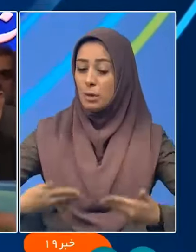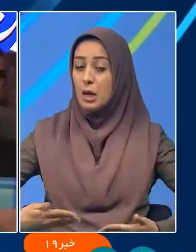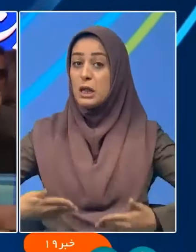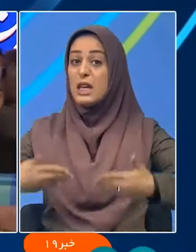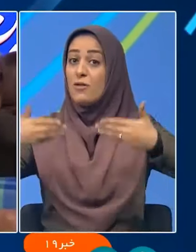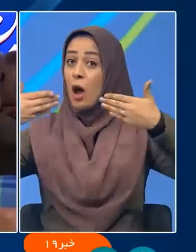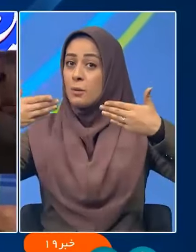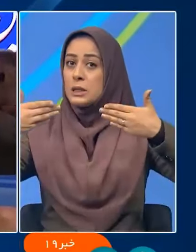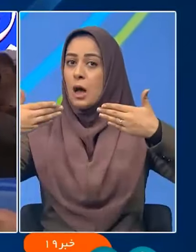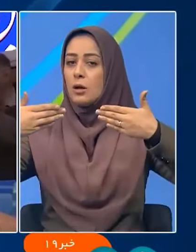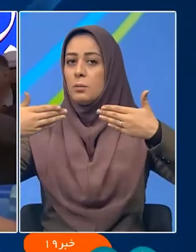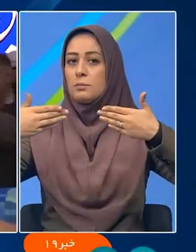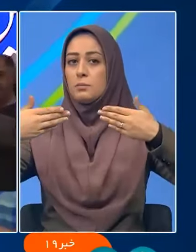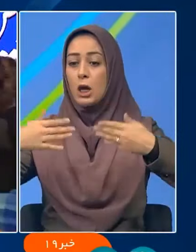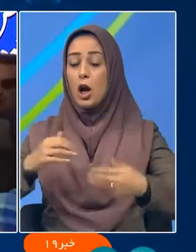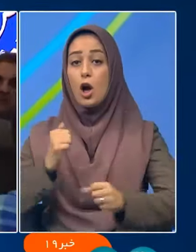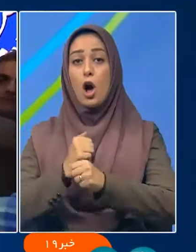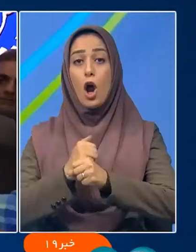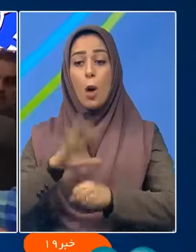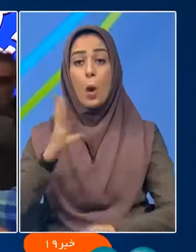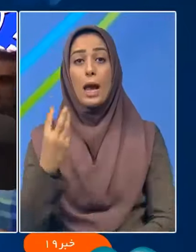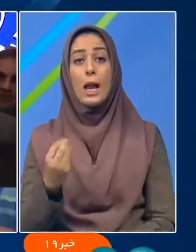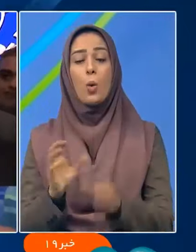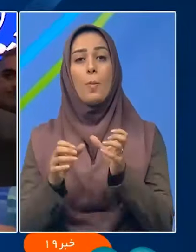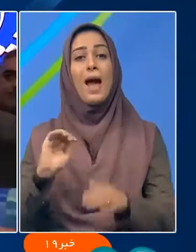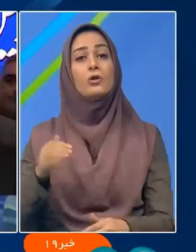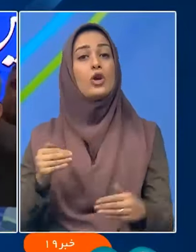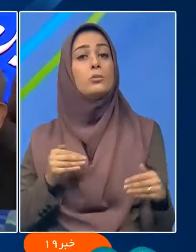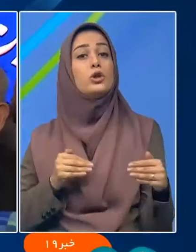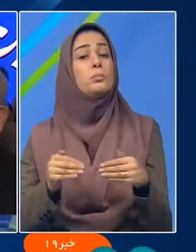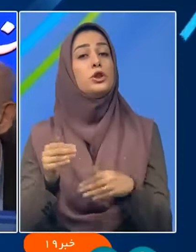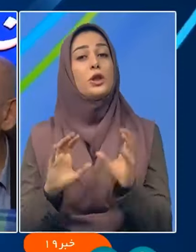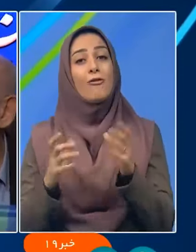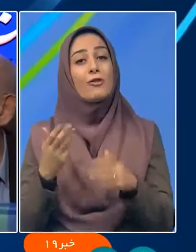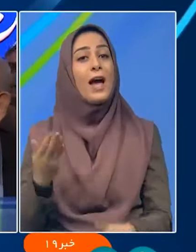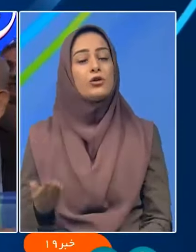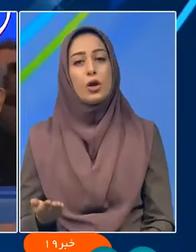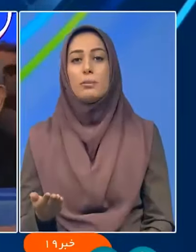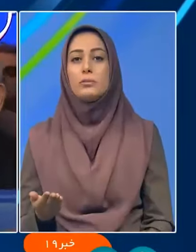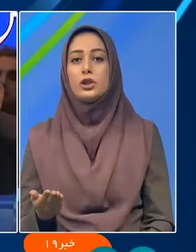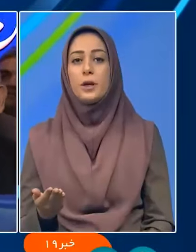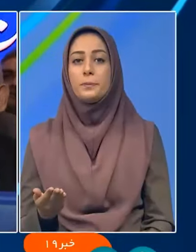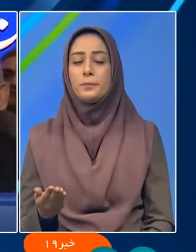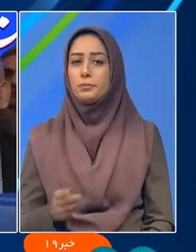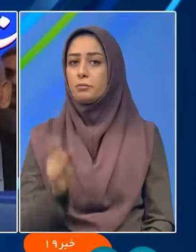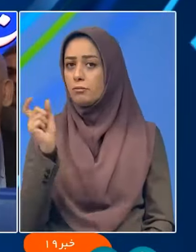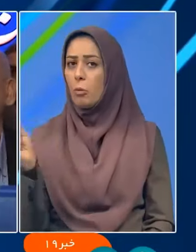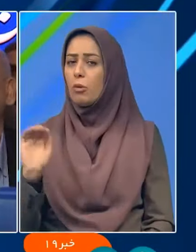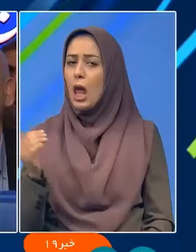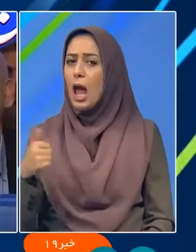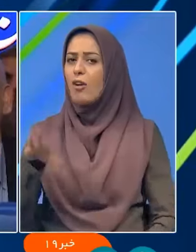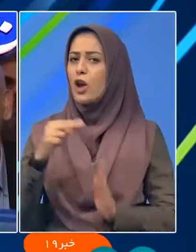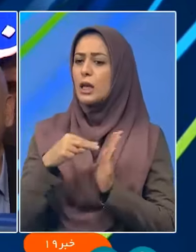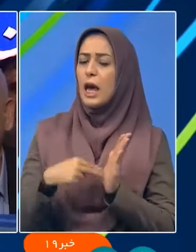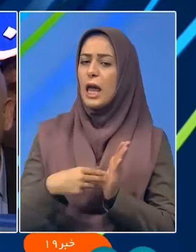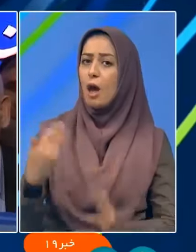به سرعت در حال پیشرفت است، چون ما یکی از مشکلاتمون در درد اتباعی که واقعا غیر مجاز